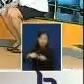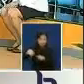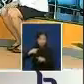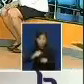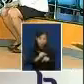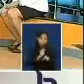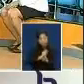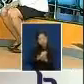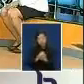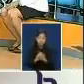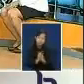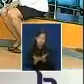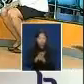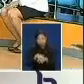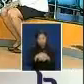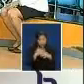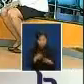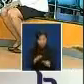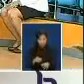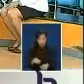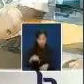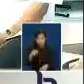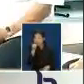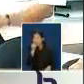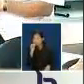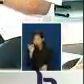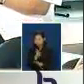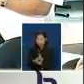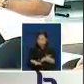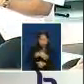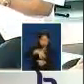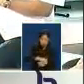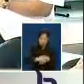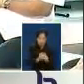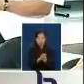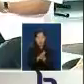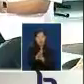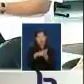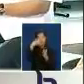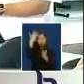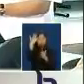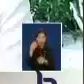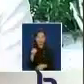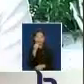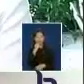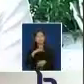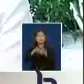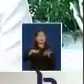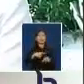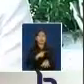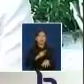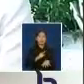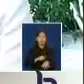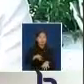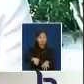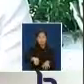ต่พฤติกรรมของเด็กเป็นอะไรก็ชอบป้ายอ่ะเดี๋ยวไม่คิดที่ถูกว่าที่วันถ่ายอุจจาระมาบางทียังไม่สะอาดมือก็ไม่ได้ล้างนะฮะก็มา